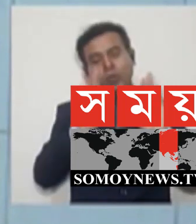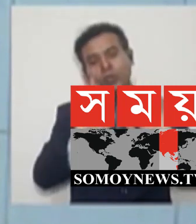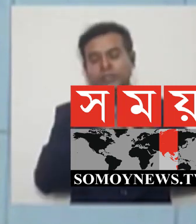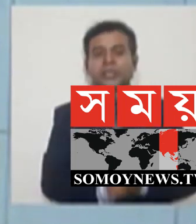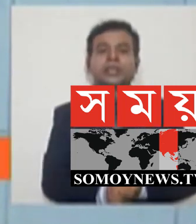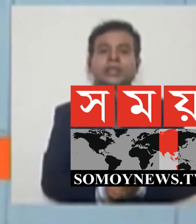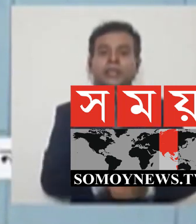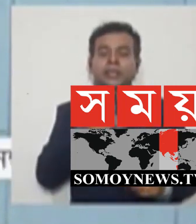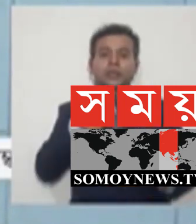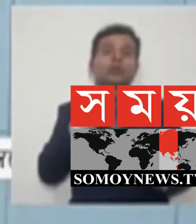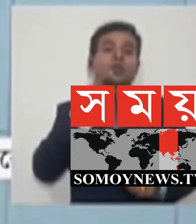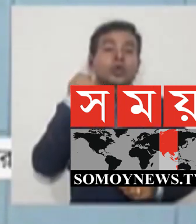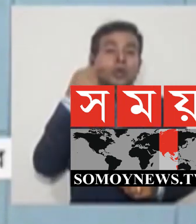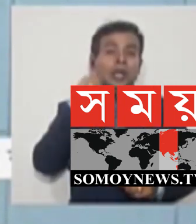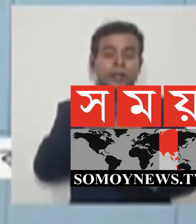তুলনায়